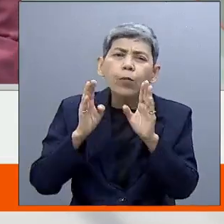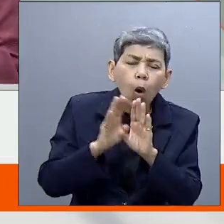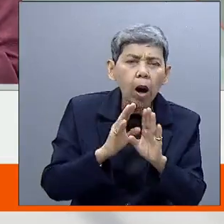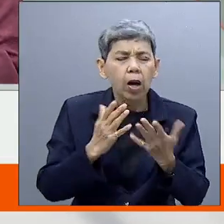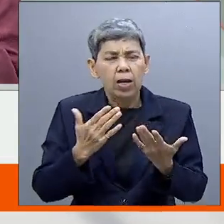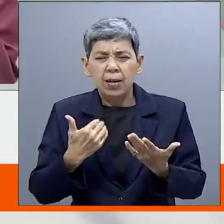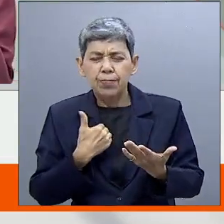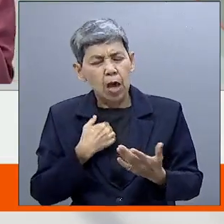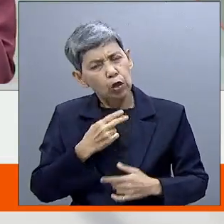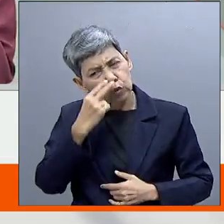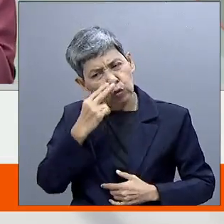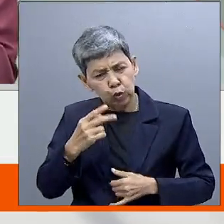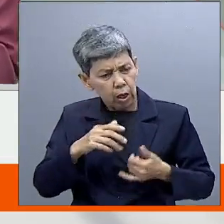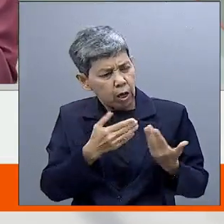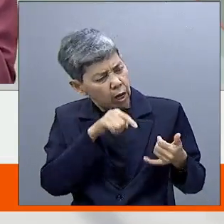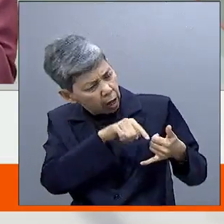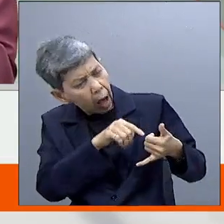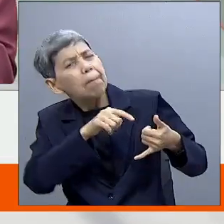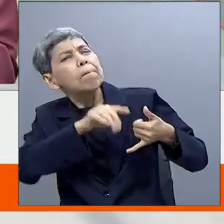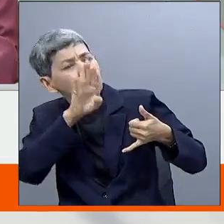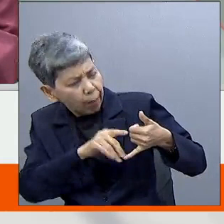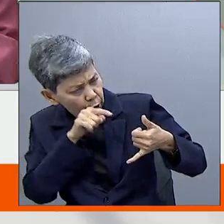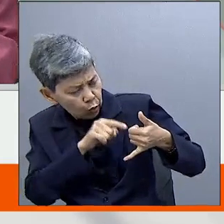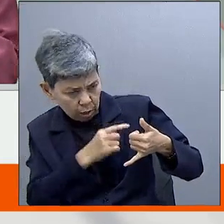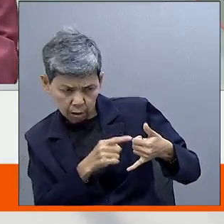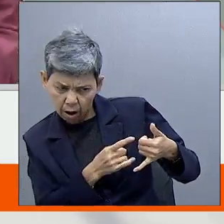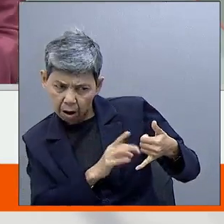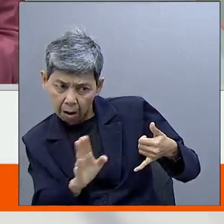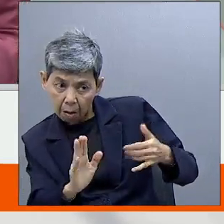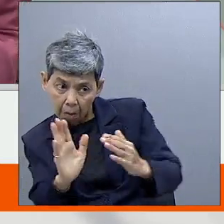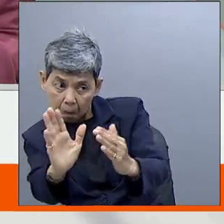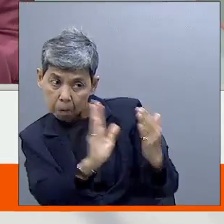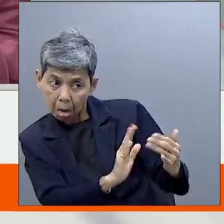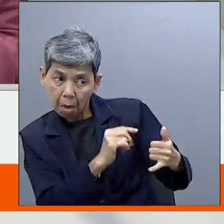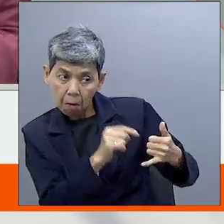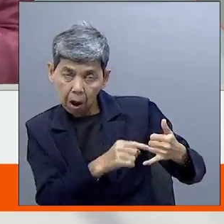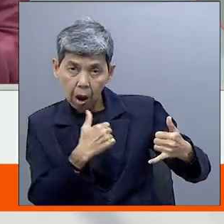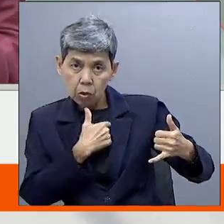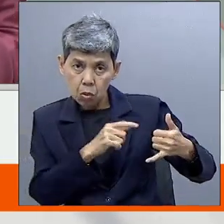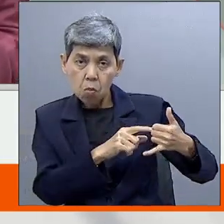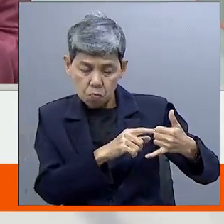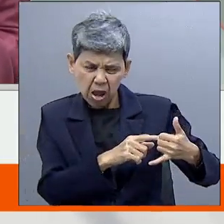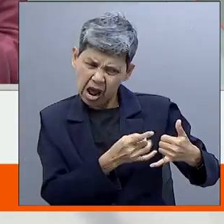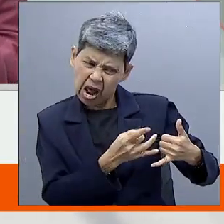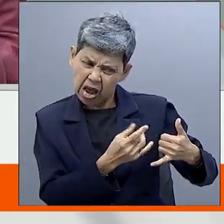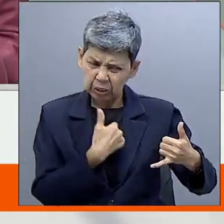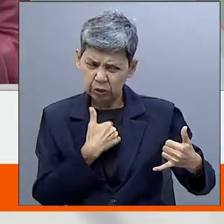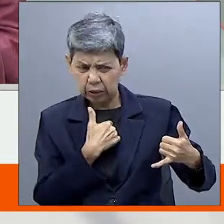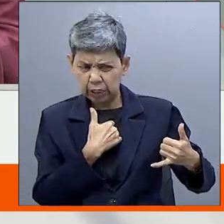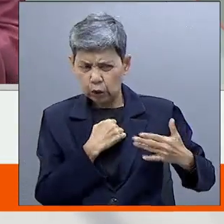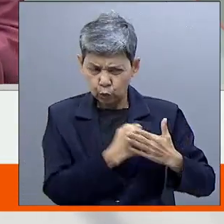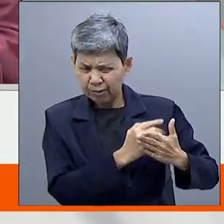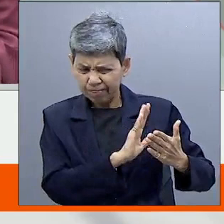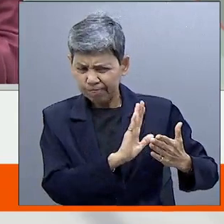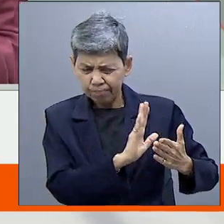ค่ะจะมีจุดสังเกตยังไงได้หรือไม่กับการที่จะดูว่าเอ๊ะคนรอบตัวเราเนี่ยอาจจะมีพฤติกรรมที่อาจจะสุ่มเสี่ยง